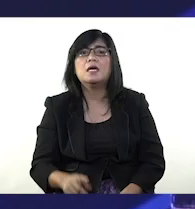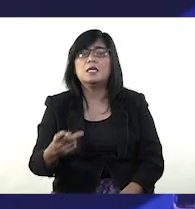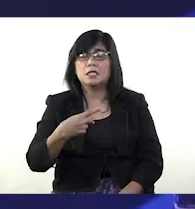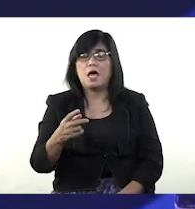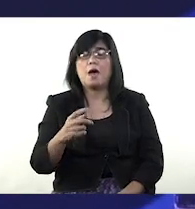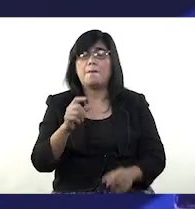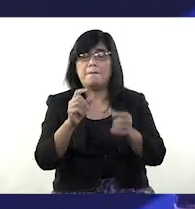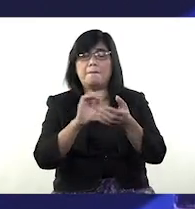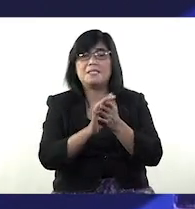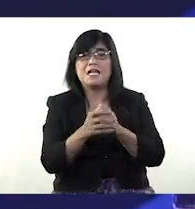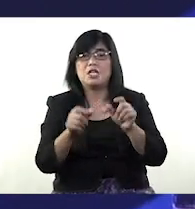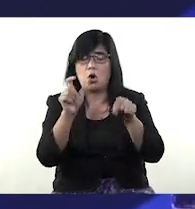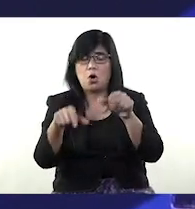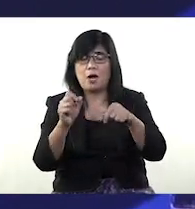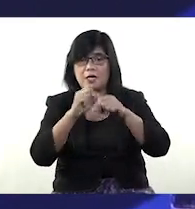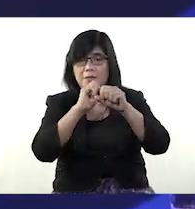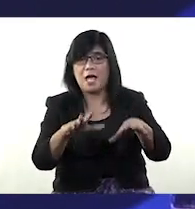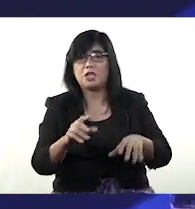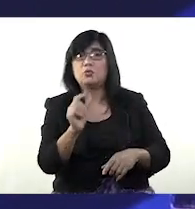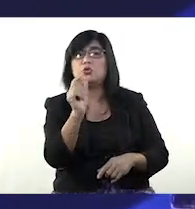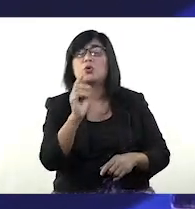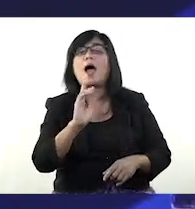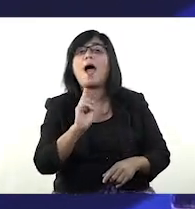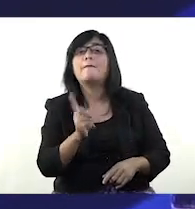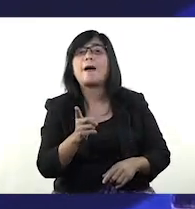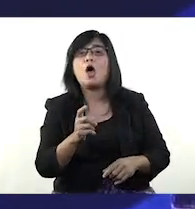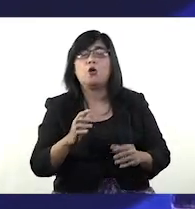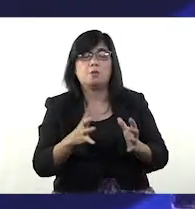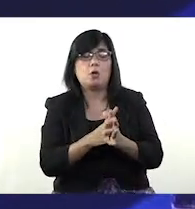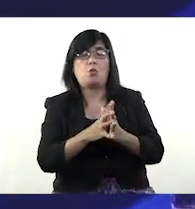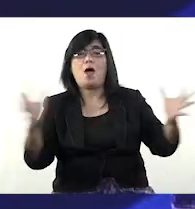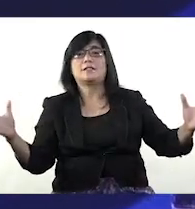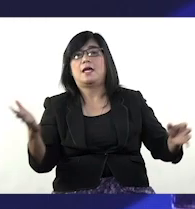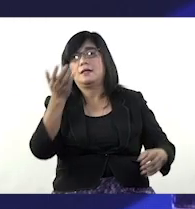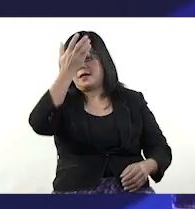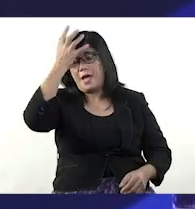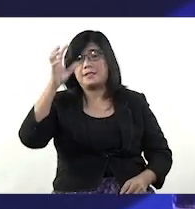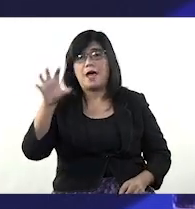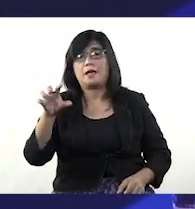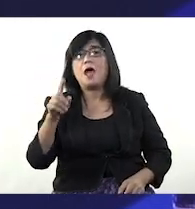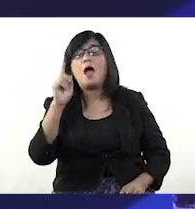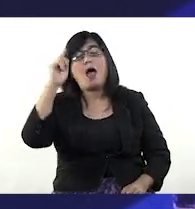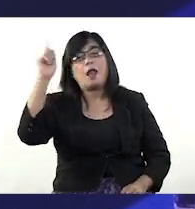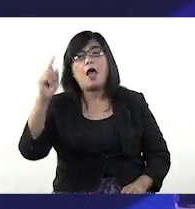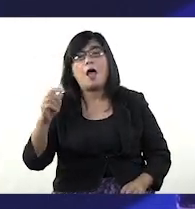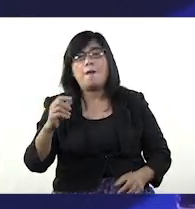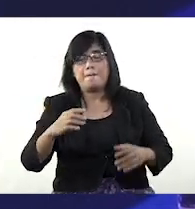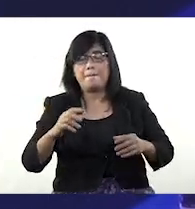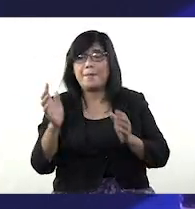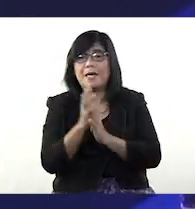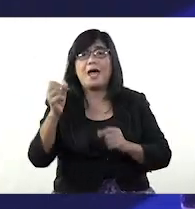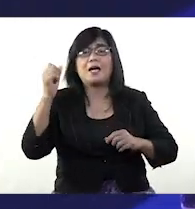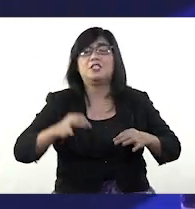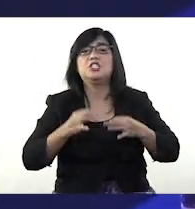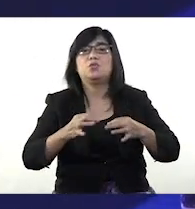diberkati bukan itu targetnya tapi targetnya tetap untuk meluaskan Kerajaan Allah memenangkan jiwa meninggikan Kristus menjadi berkat buat